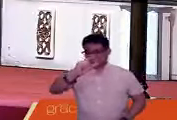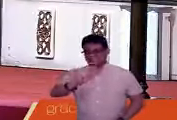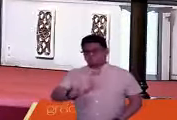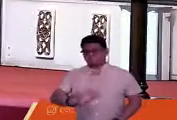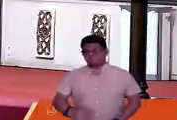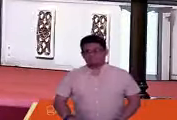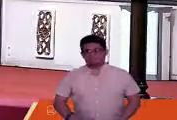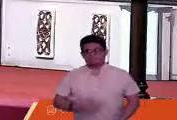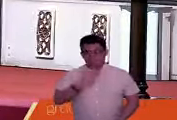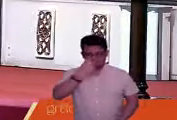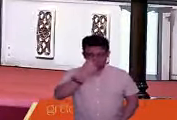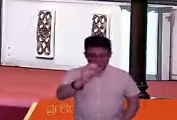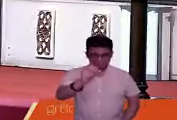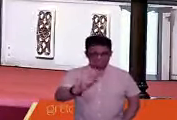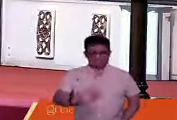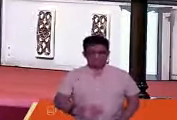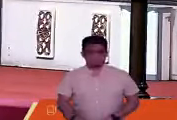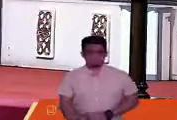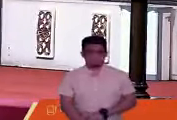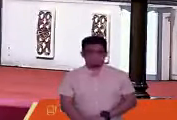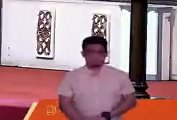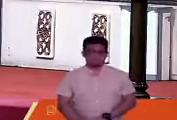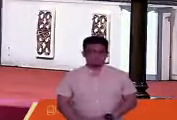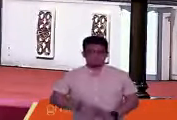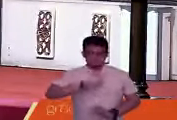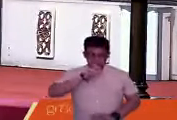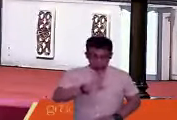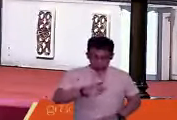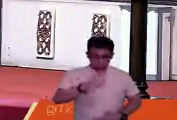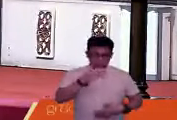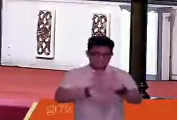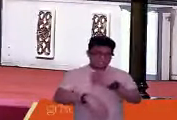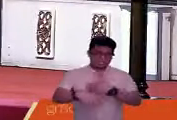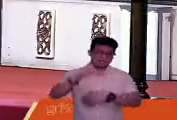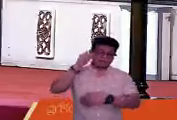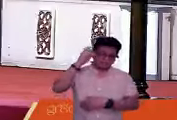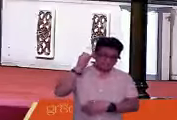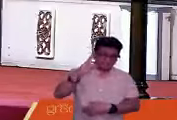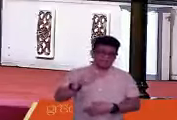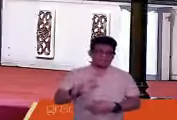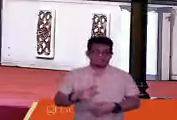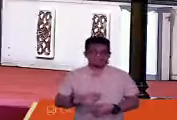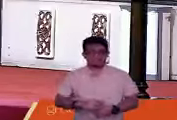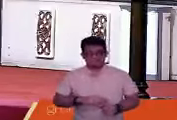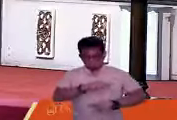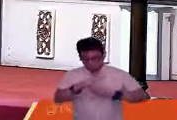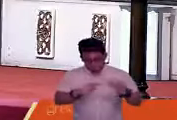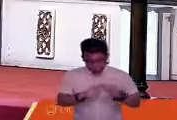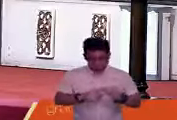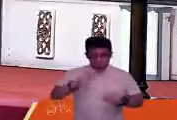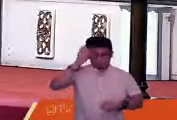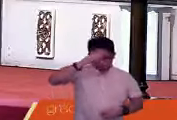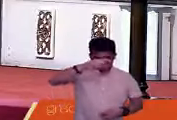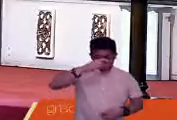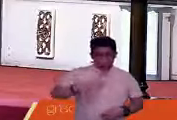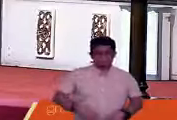Pero ang kamatuoran gud sa understanding, mga kaigsuunan, especially in terms of wisdom,